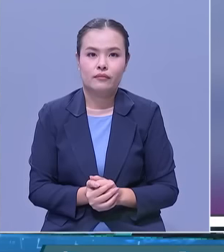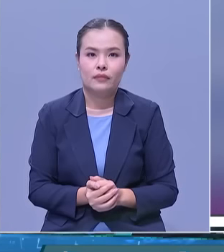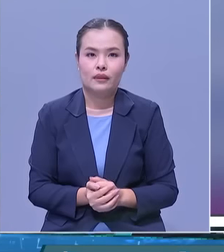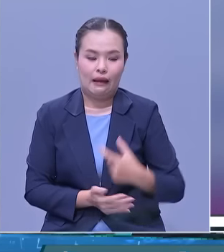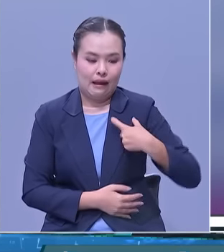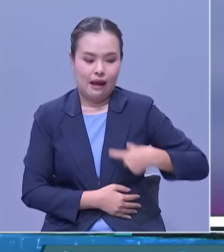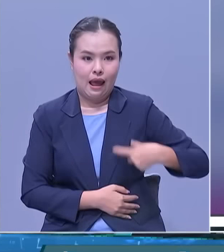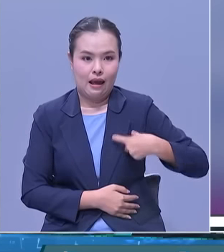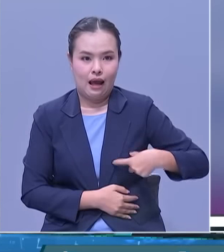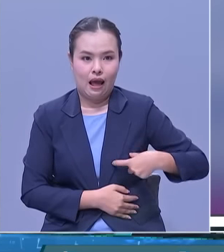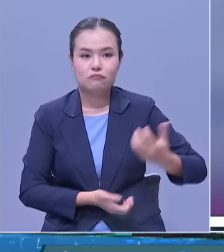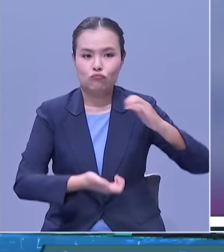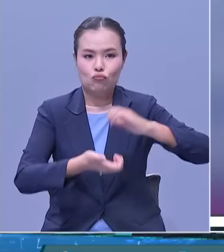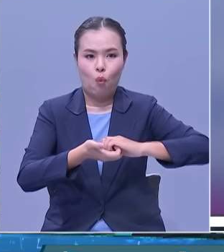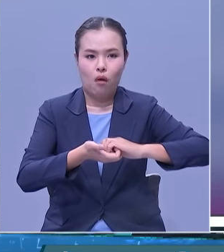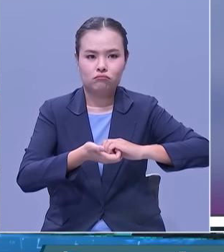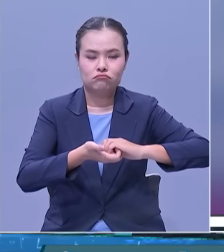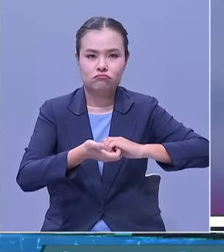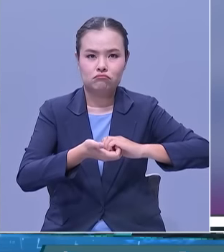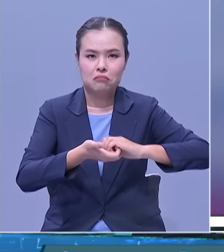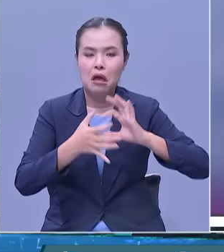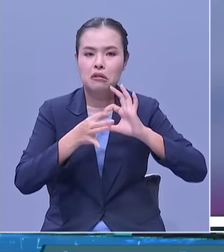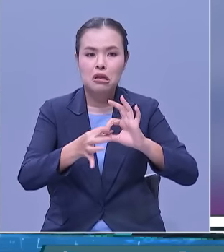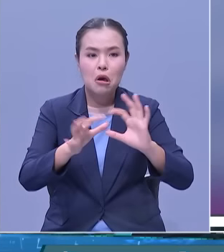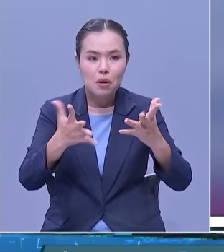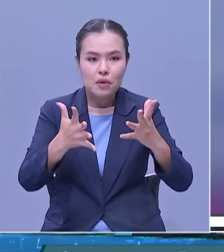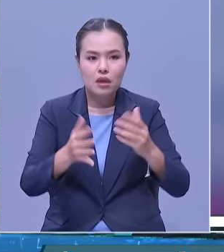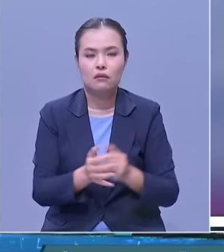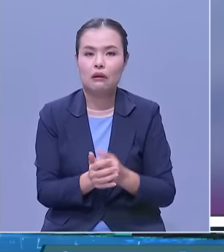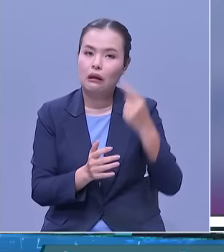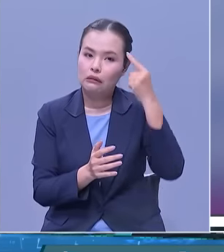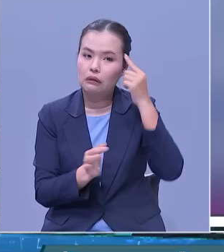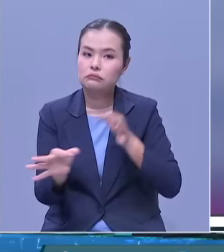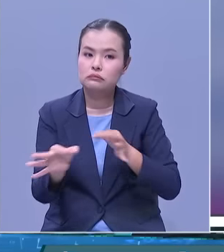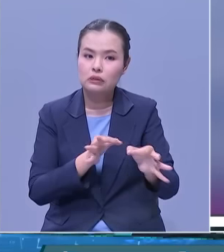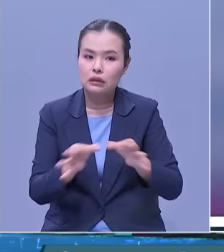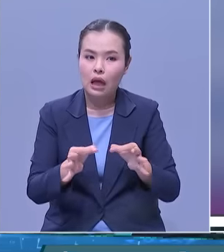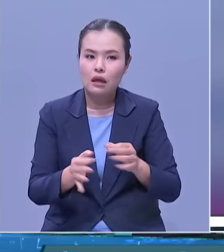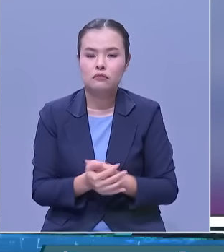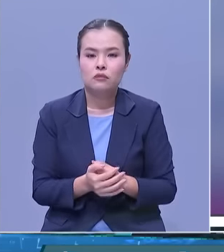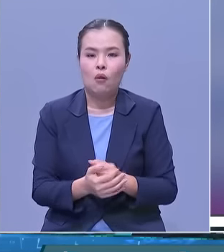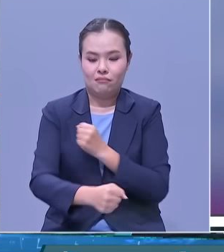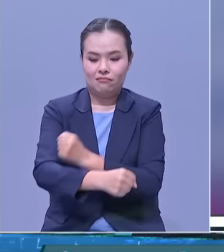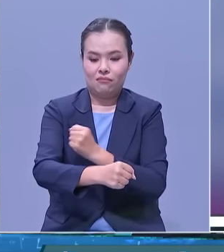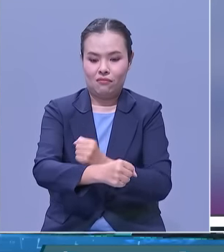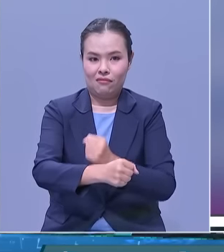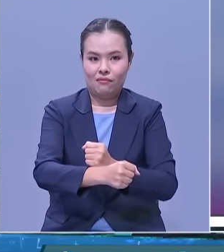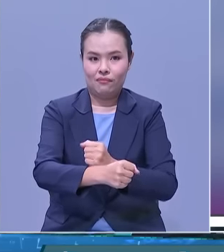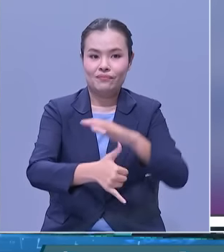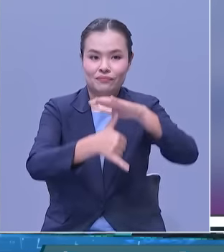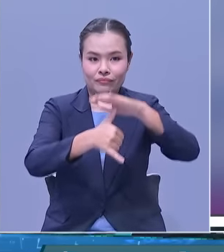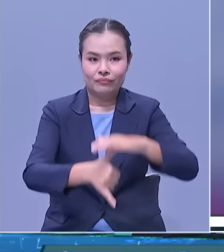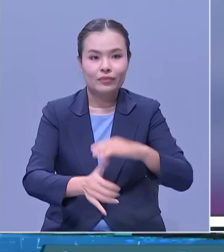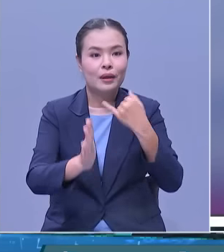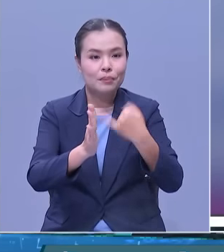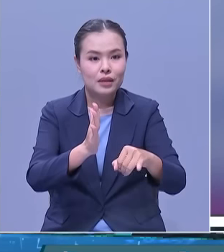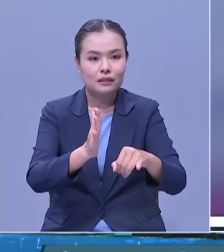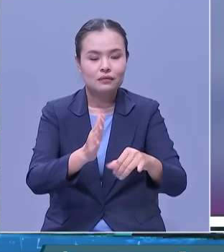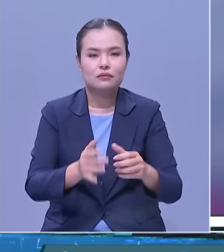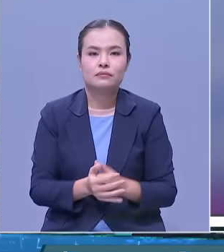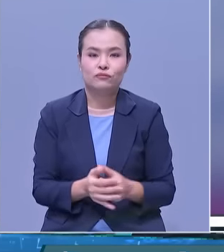ยการที่มาร่วมชี้อันนั้นเขาชี้ในเรื่องของเรื่องค้ามนุษย์ของคนที่ไปโดนจับ